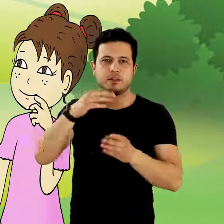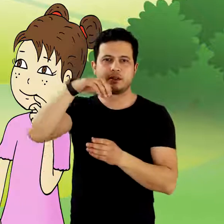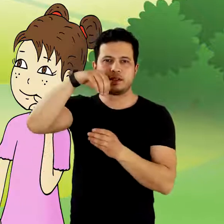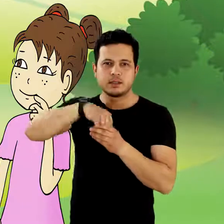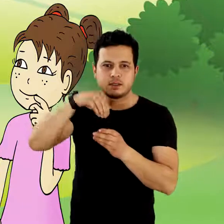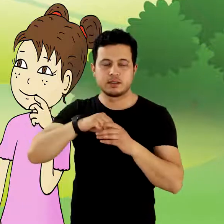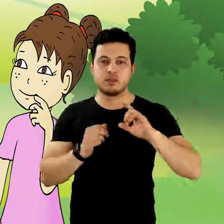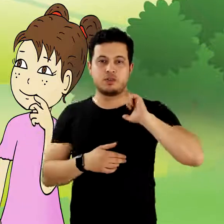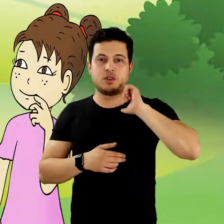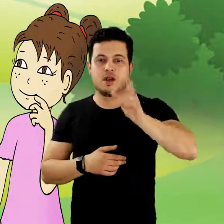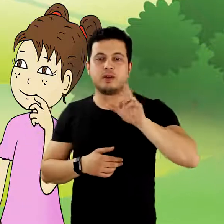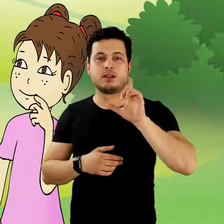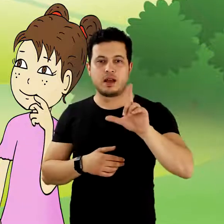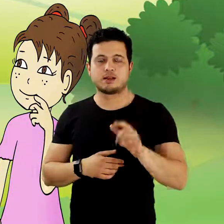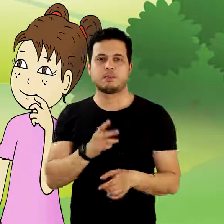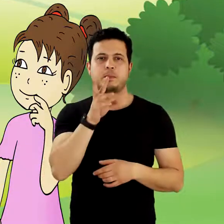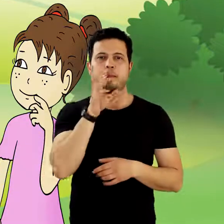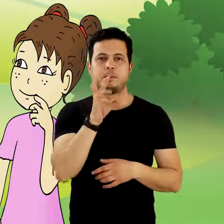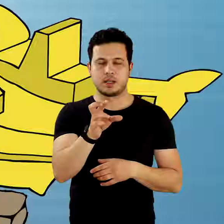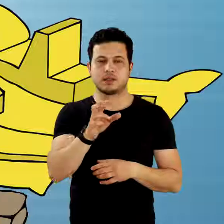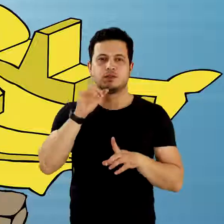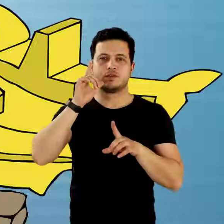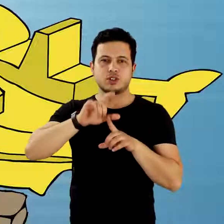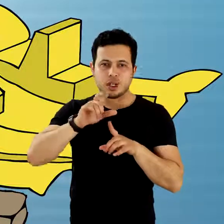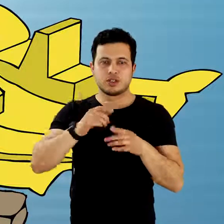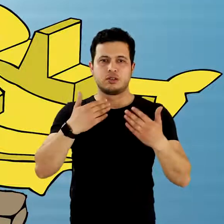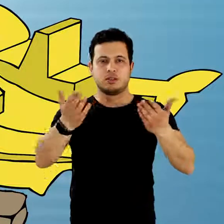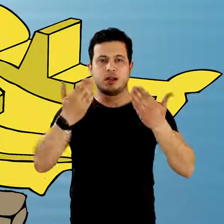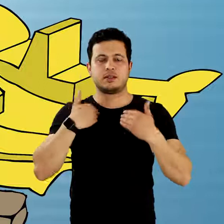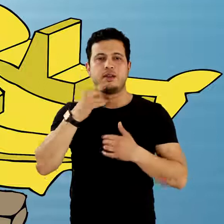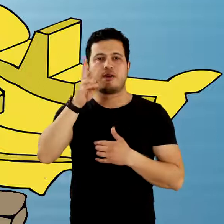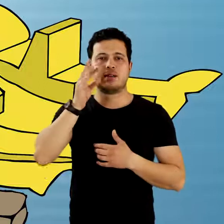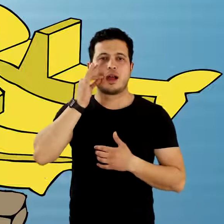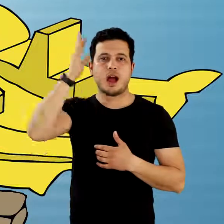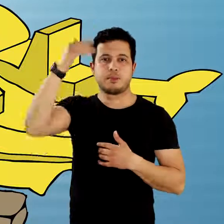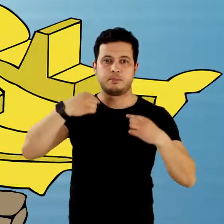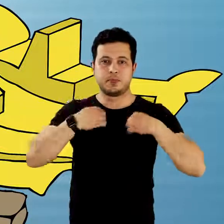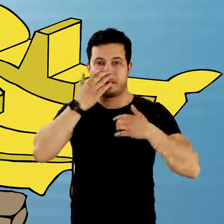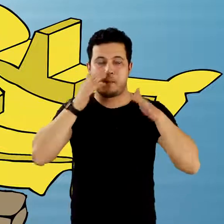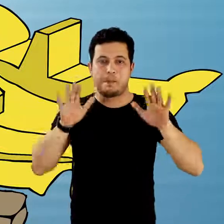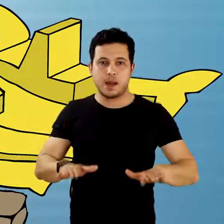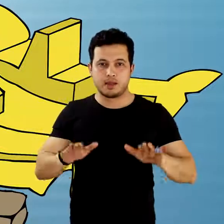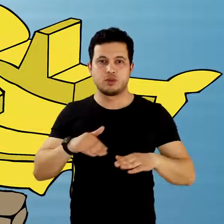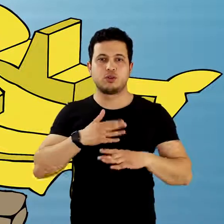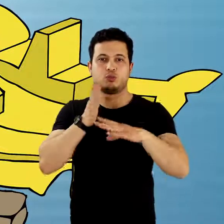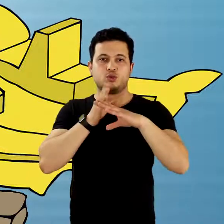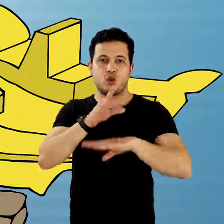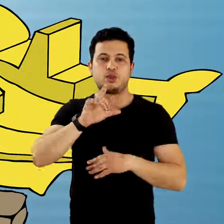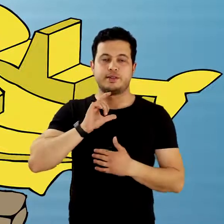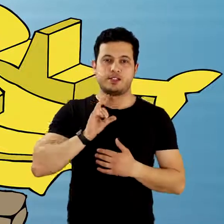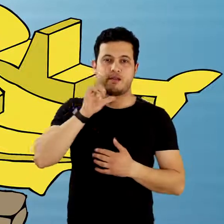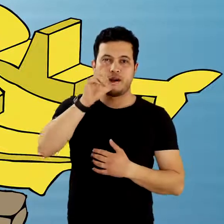dönmeleri gerekiyordu. Pınar, Çınar, hadi Veysel abi bizi bekliyor. Doğru cevabı